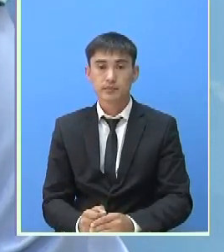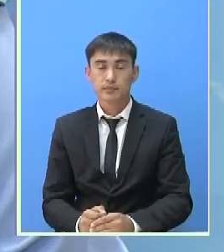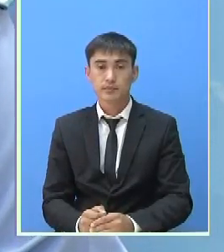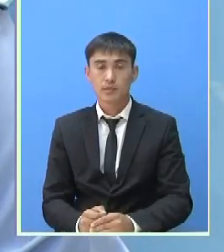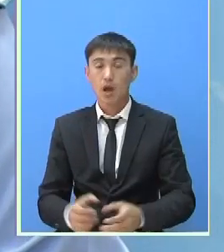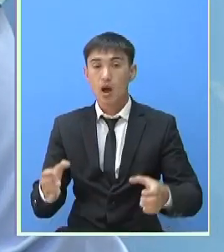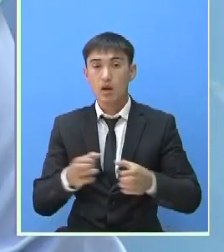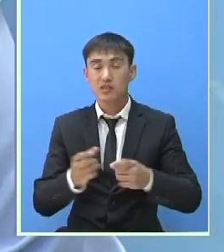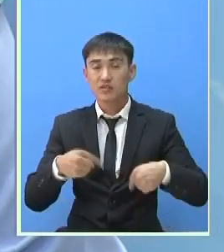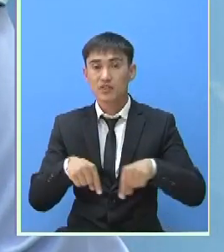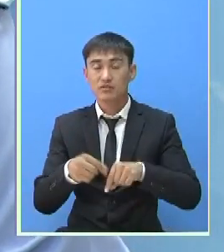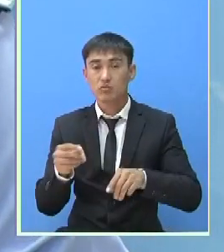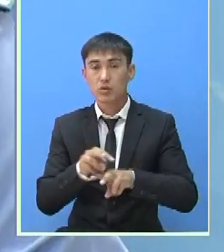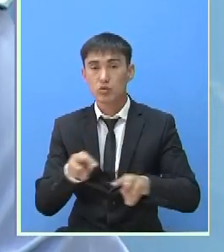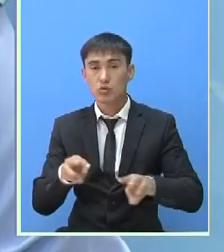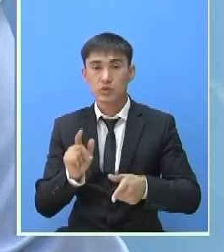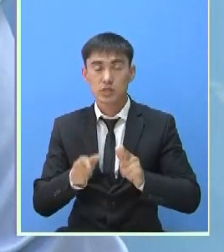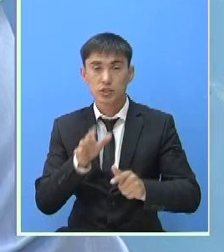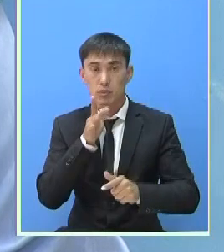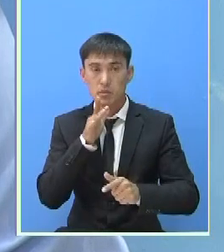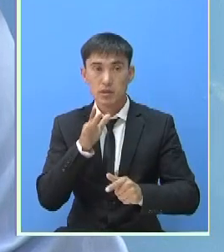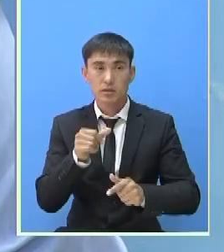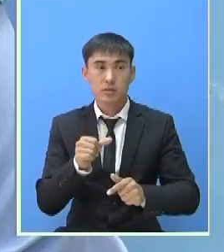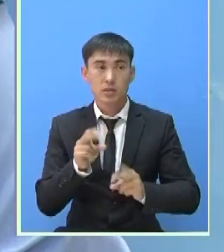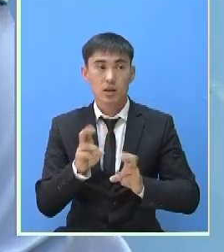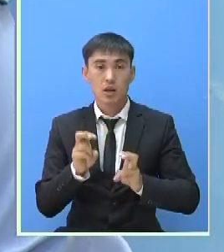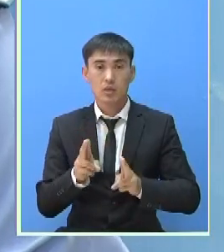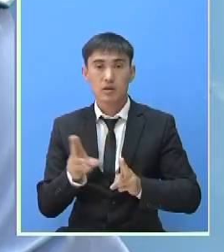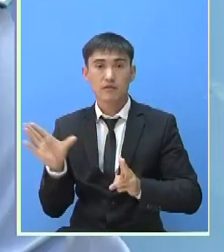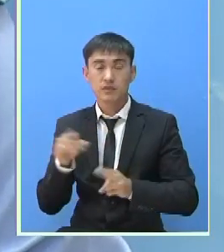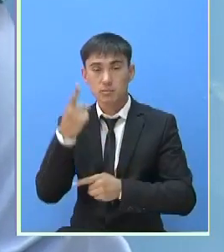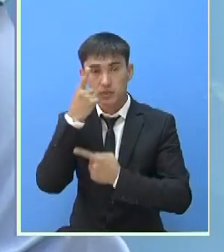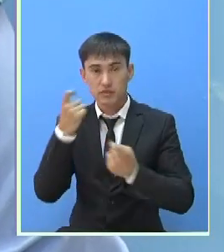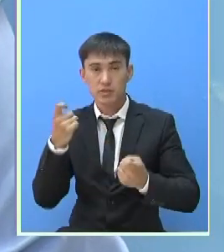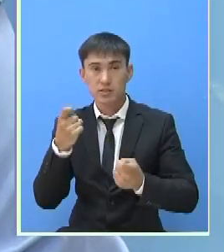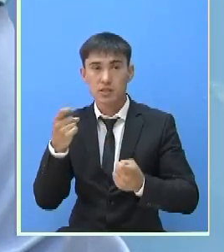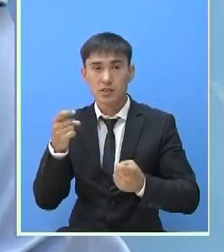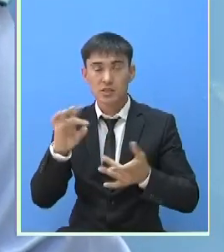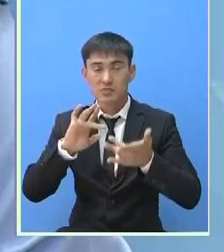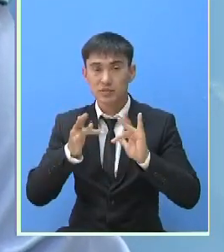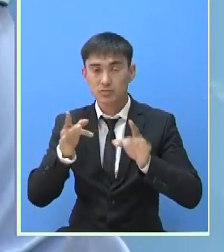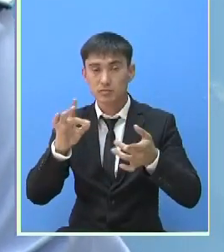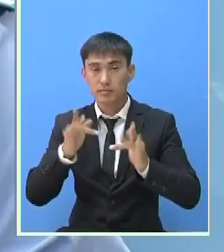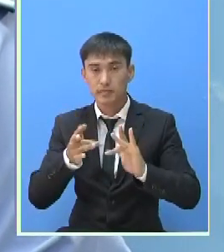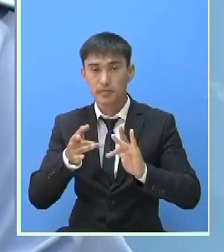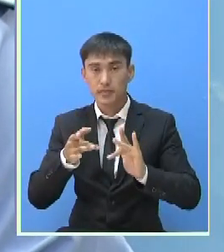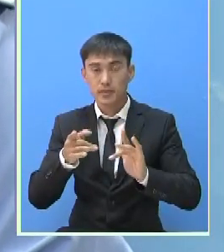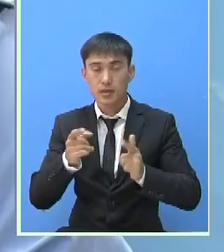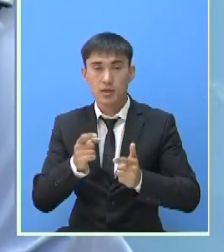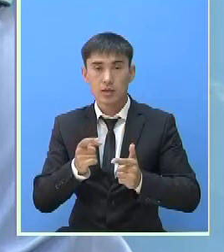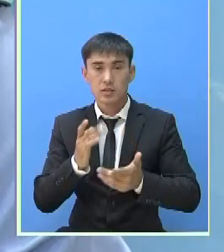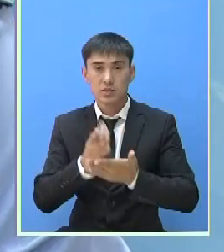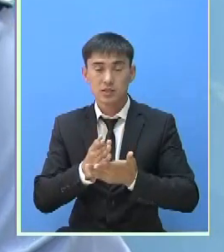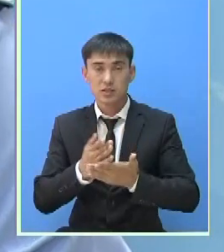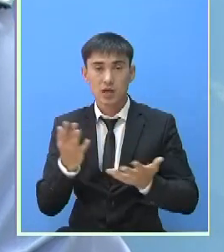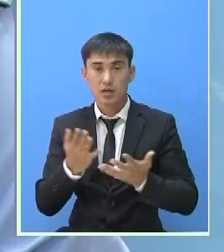есть агентство финансового мониторинга. В настоящий момент, как всем нам известно, в средствах массовой информации мелькают тоже